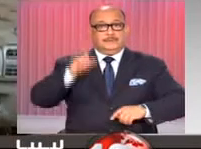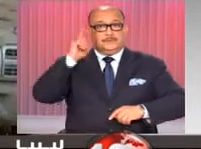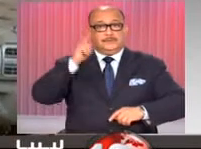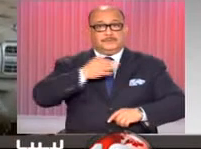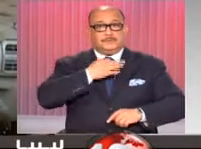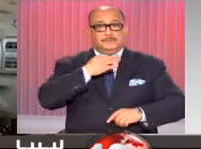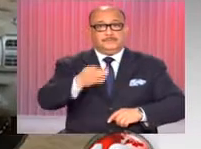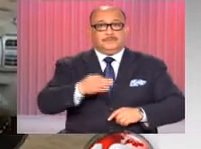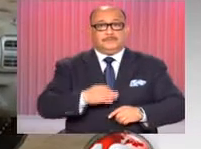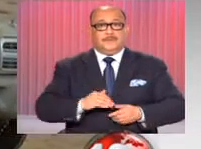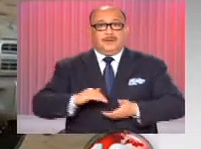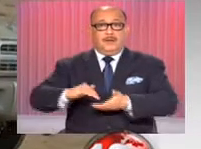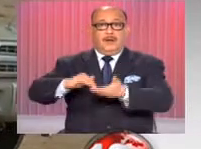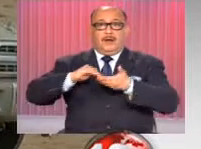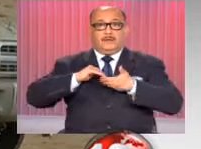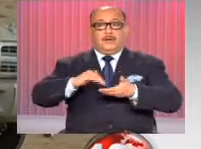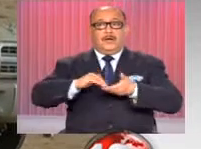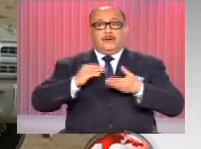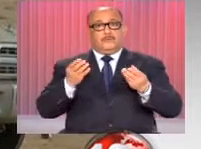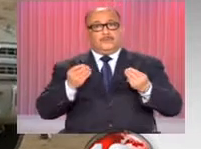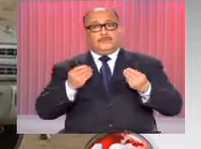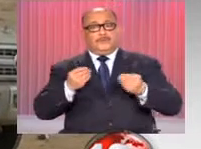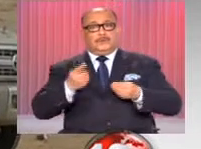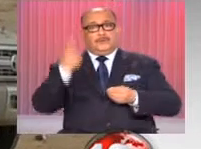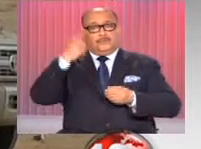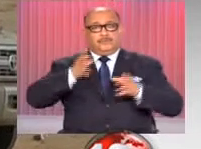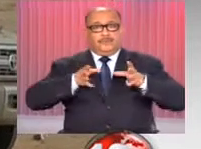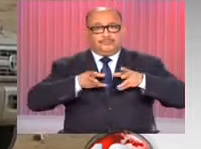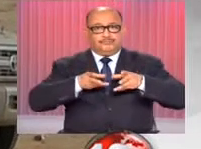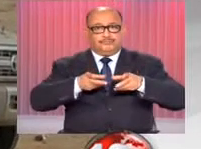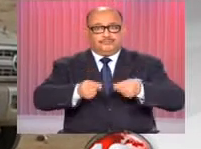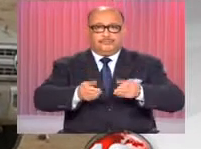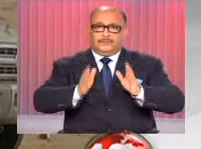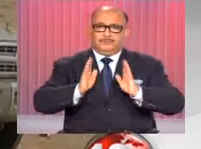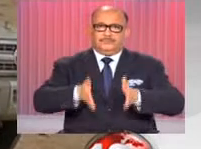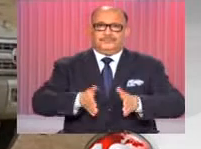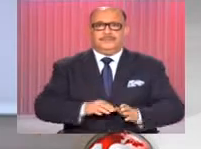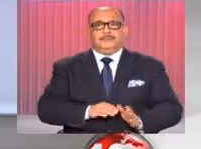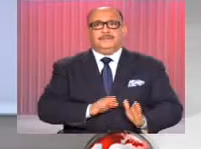مساعدة خارجية للسيطرة عليها.